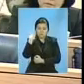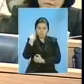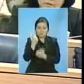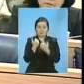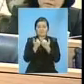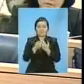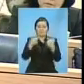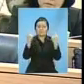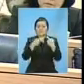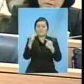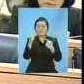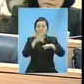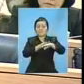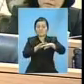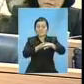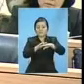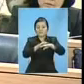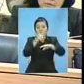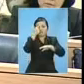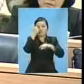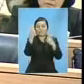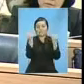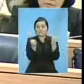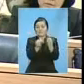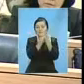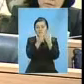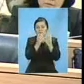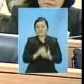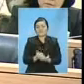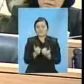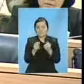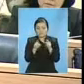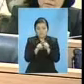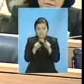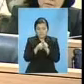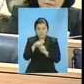ความขัดแย้งเรื่องสีผิวคนเยอร